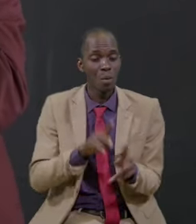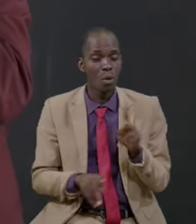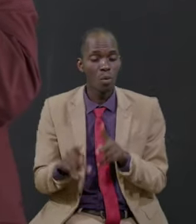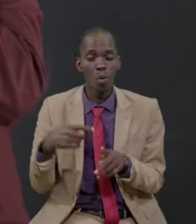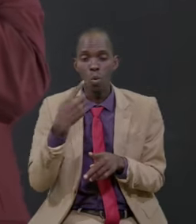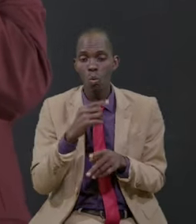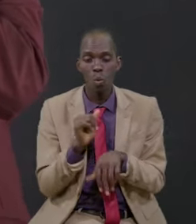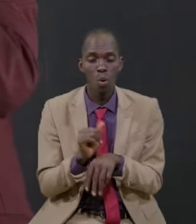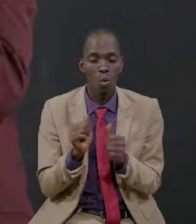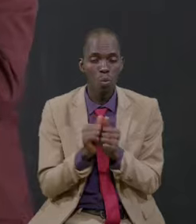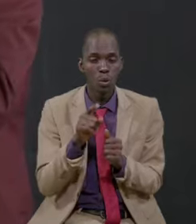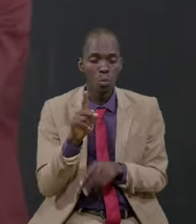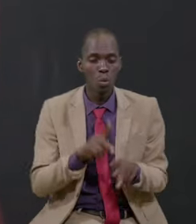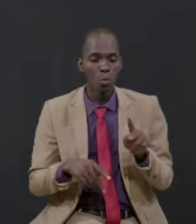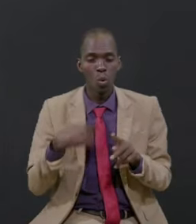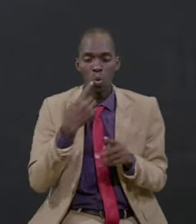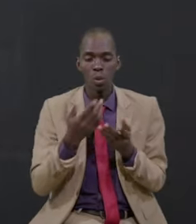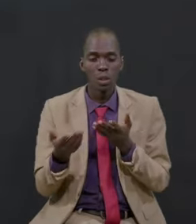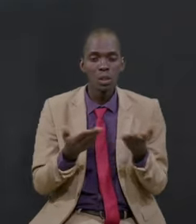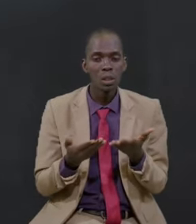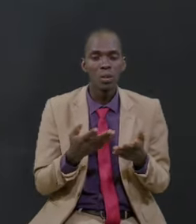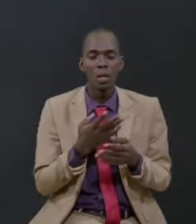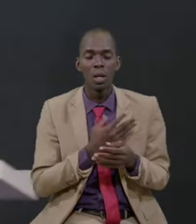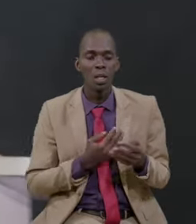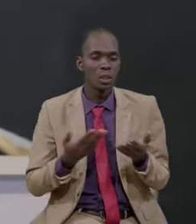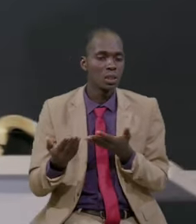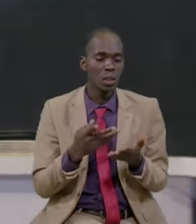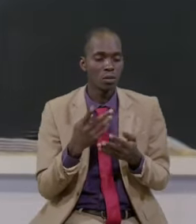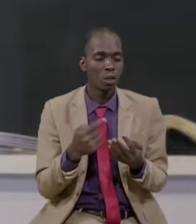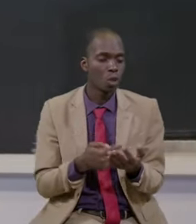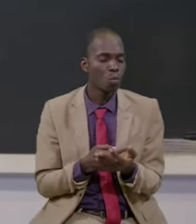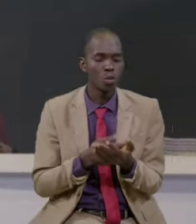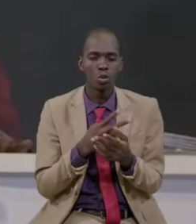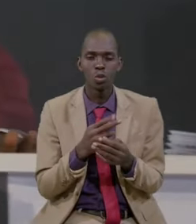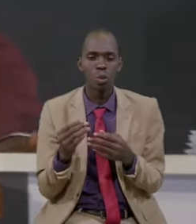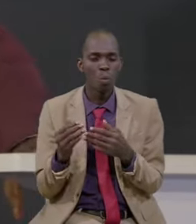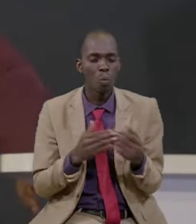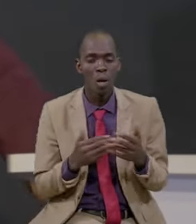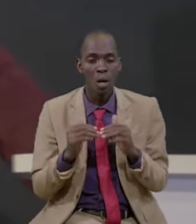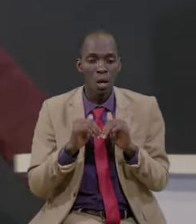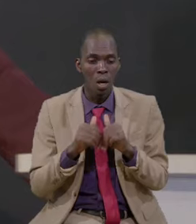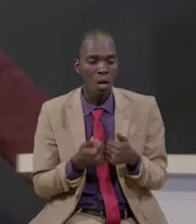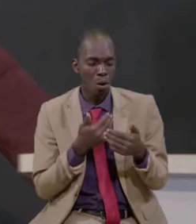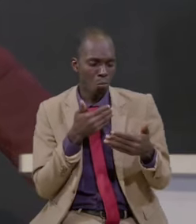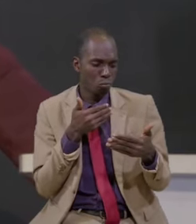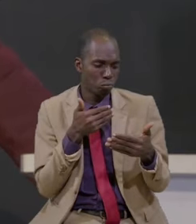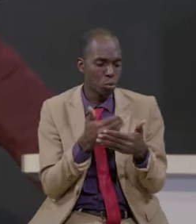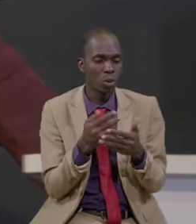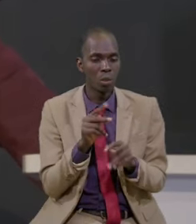qui servent et qui servent dans l'évangile, peu importe leur proximité à